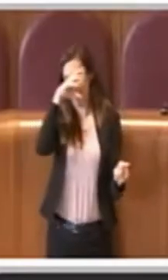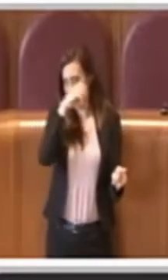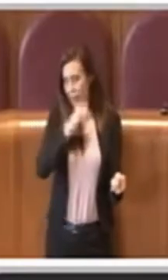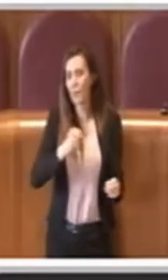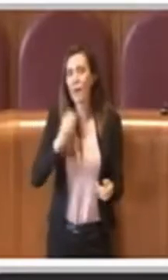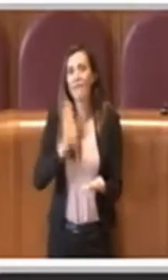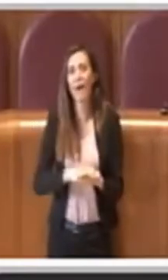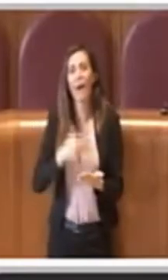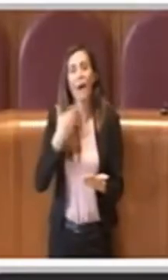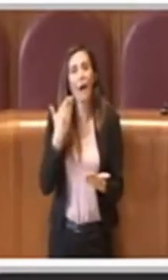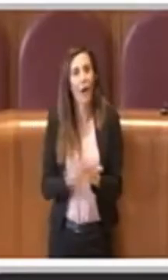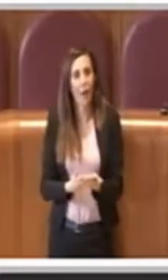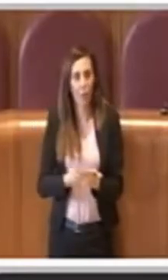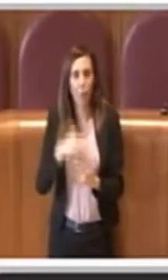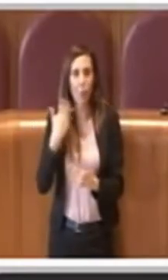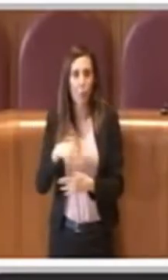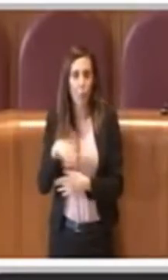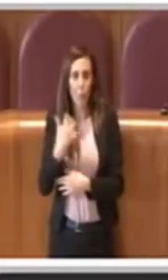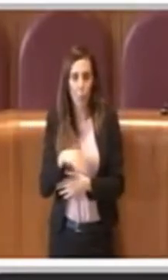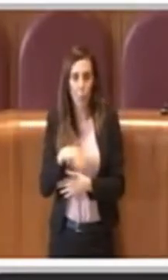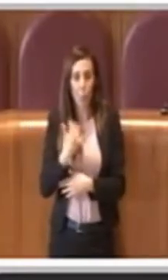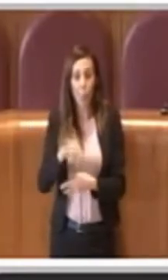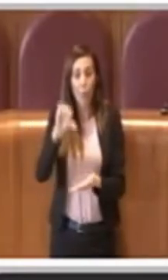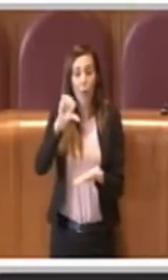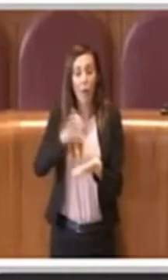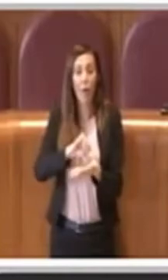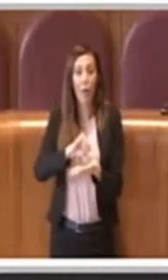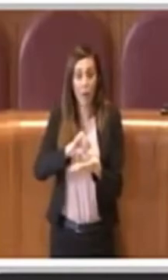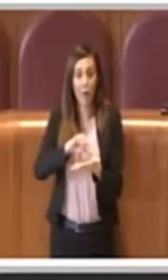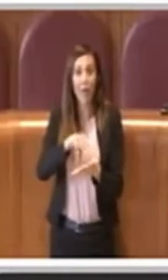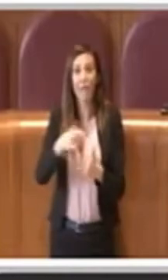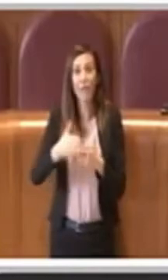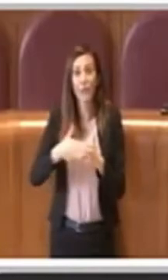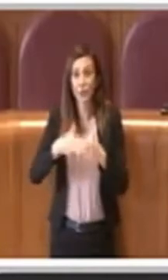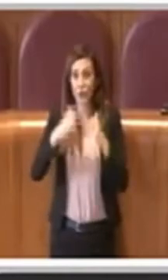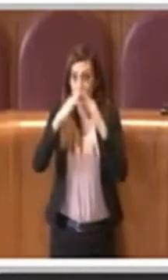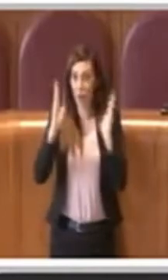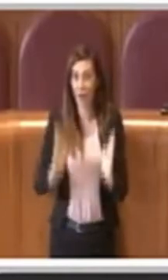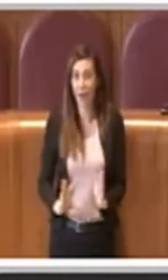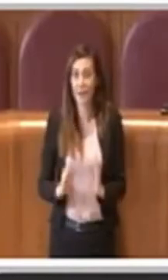quanto è determinante avere un centro del genere vicino a casa. Grazie Presidente.